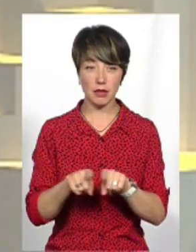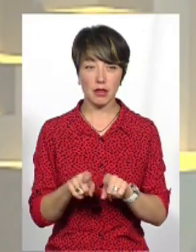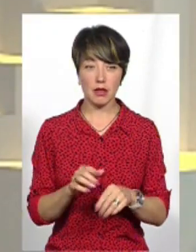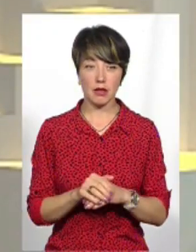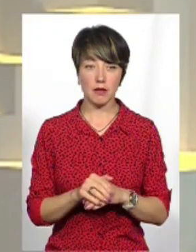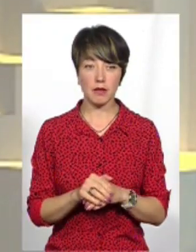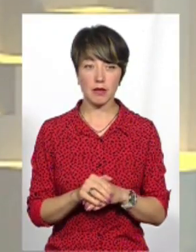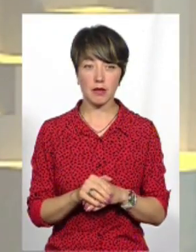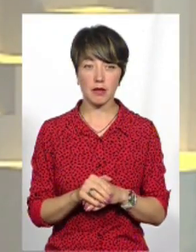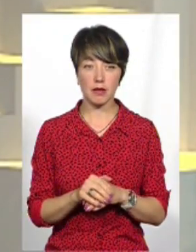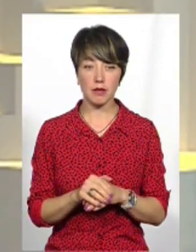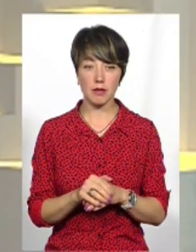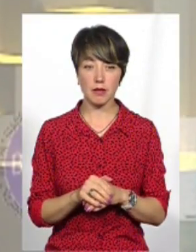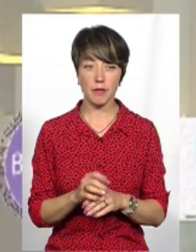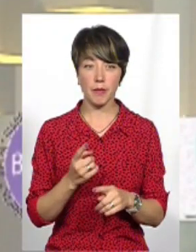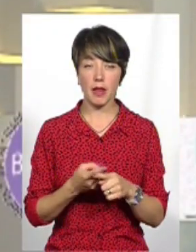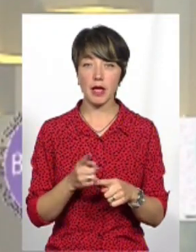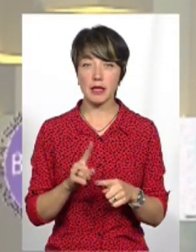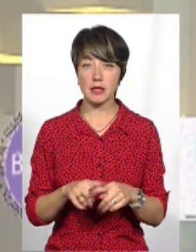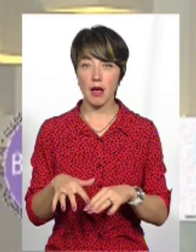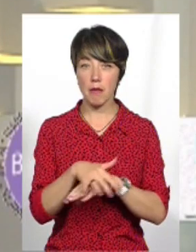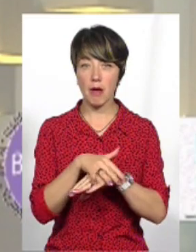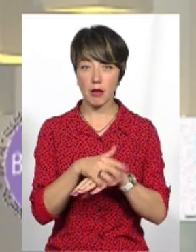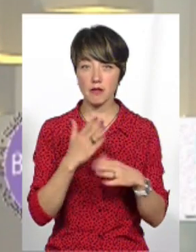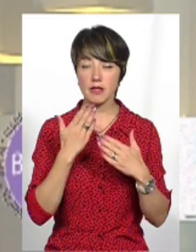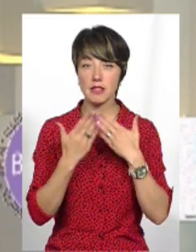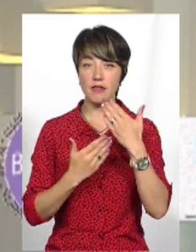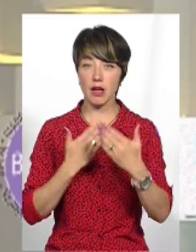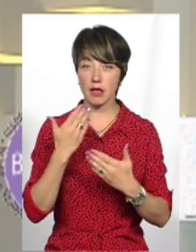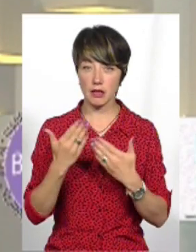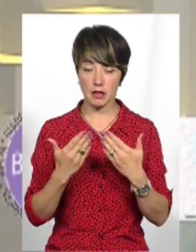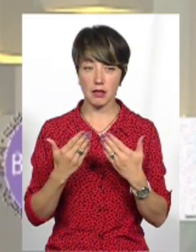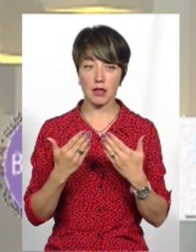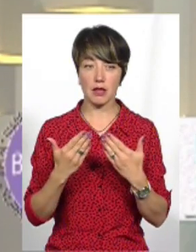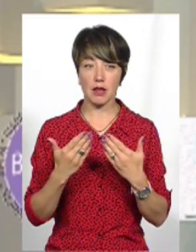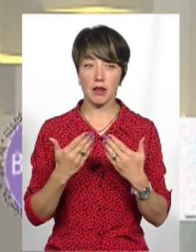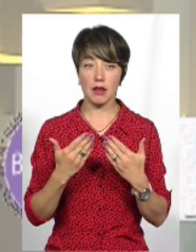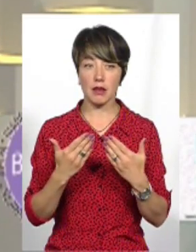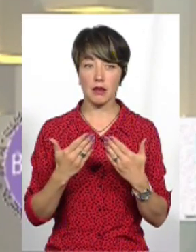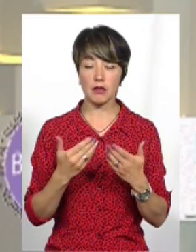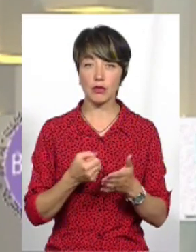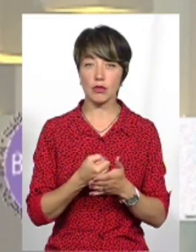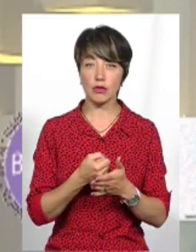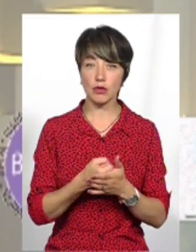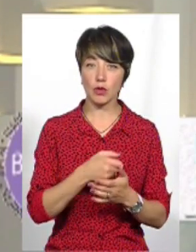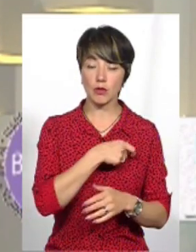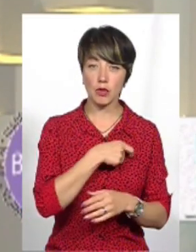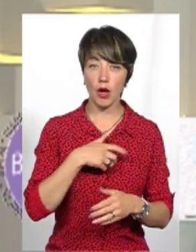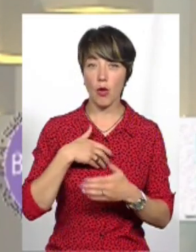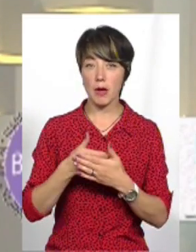не то, що не поодинока, це масові звернення, як до мене, до депутата, як до